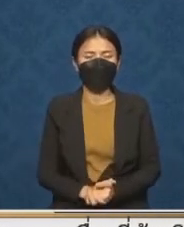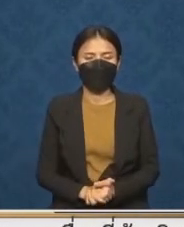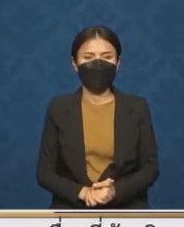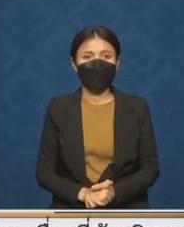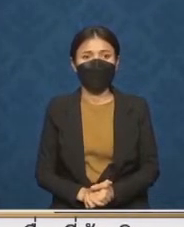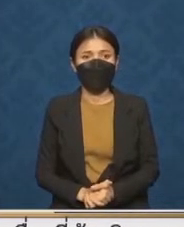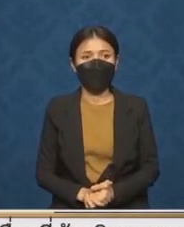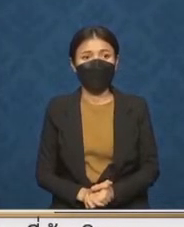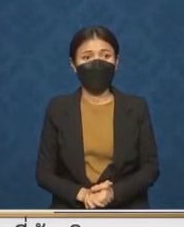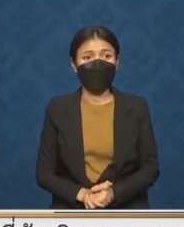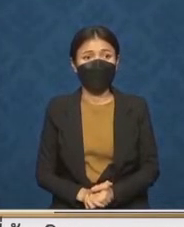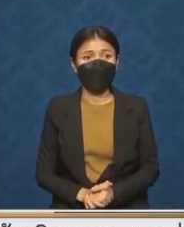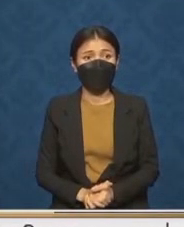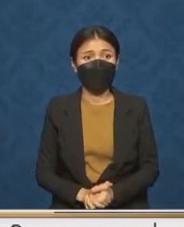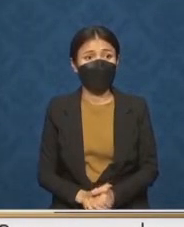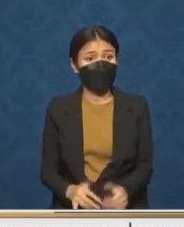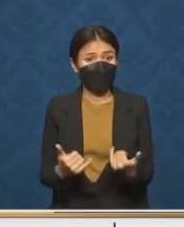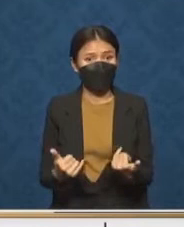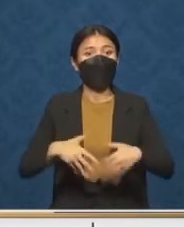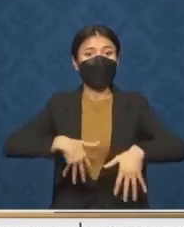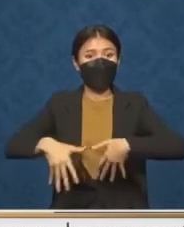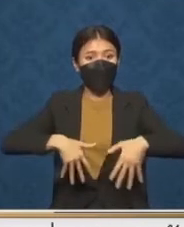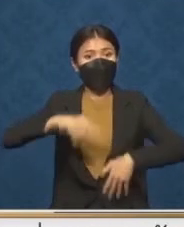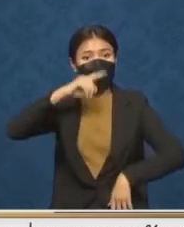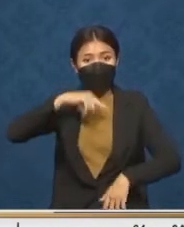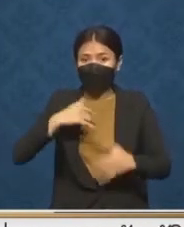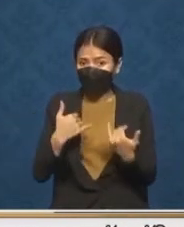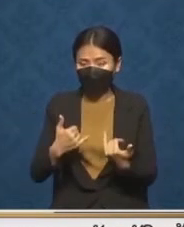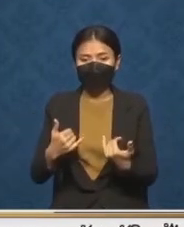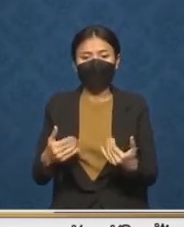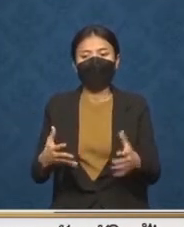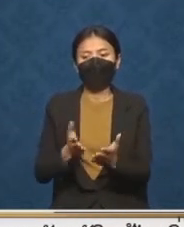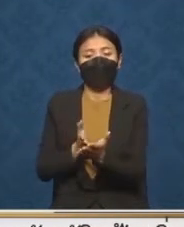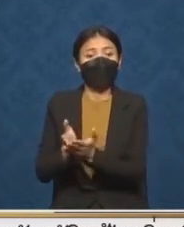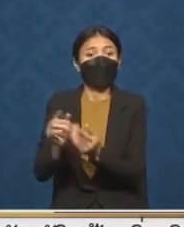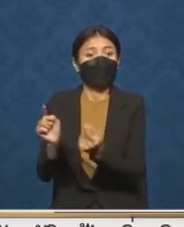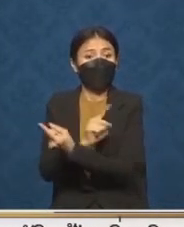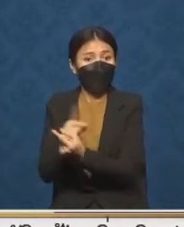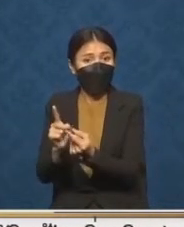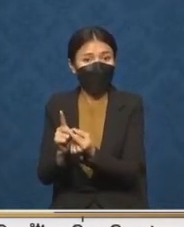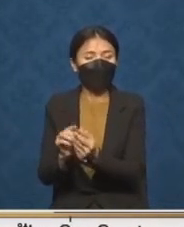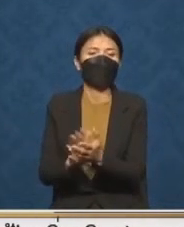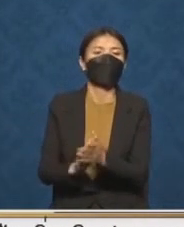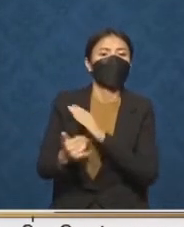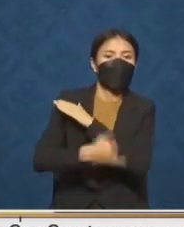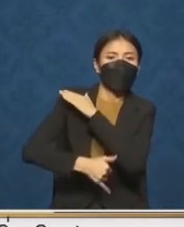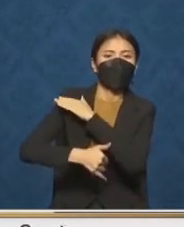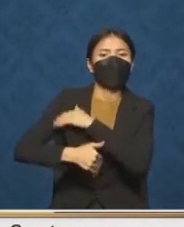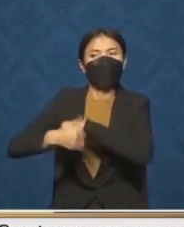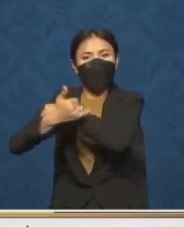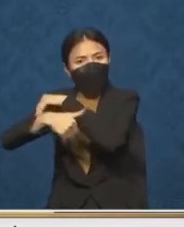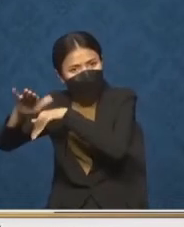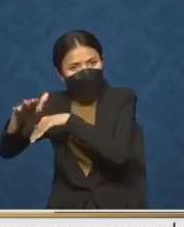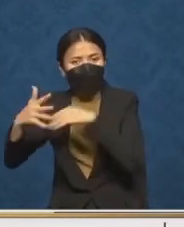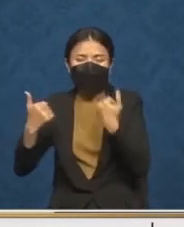ต่อสู้ฝ่าฟันของพี่น้องประชาชนภาคประชาสังคมและองค์กรระหว่างประเทศในเรื่องนี้ที่มีมาอย่างยาวน